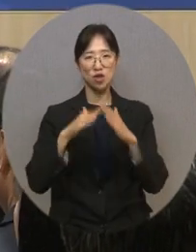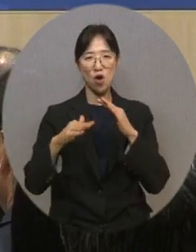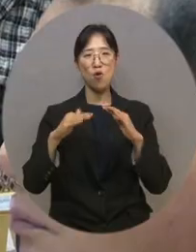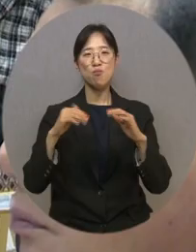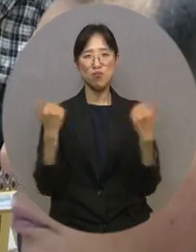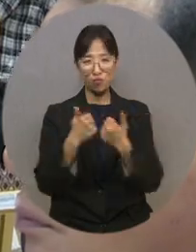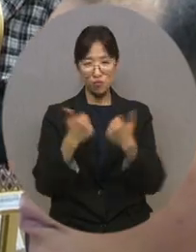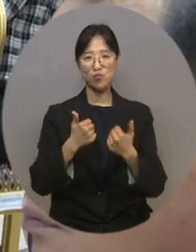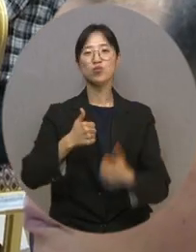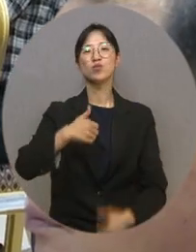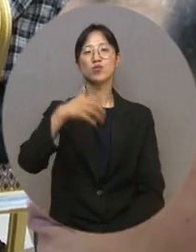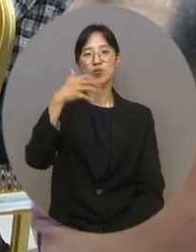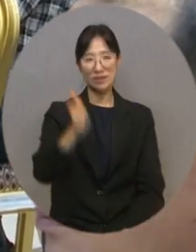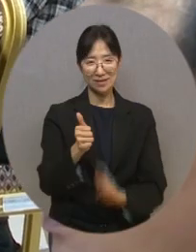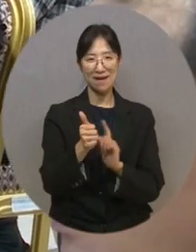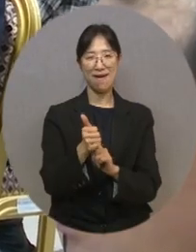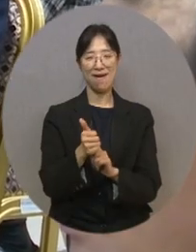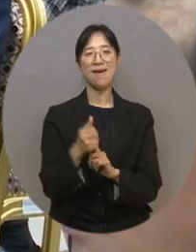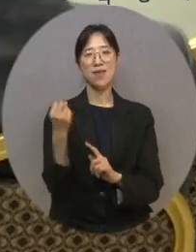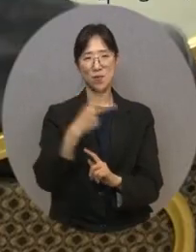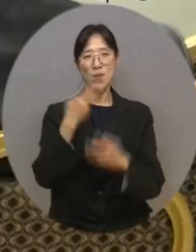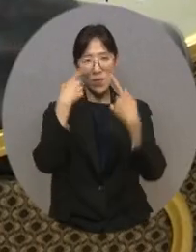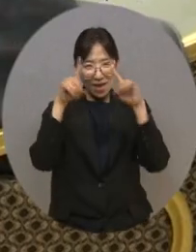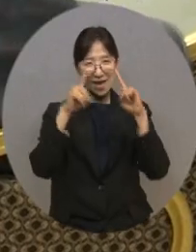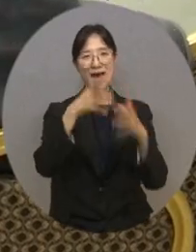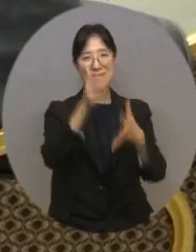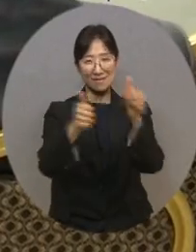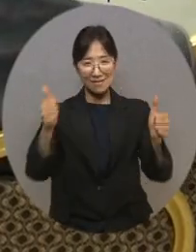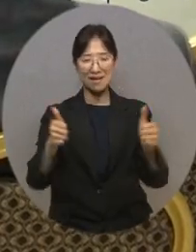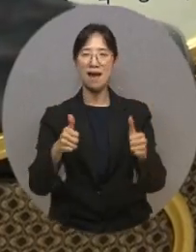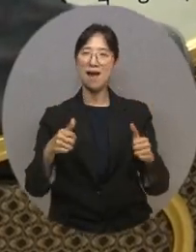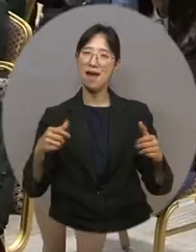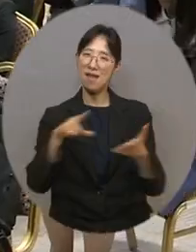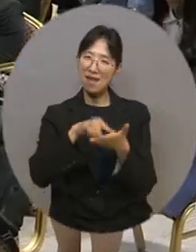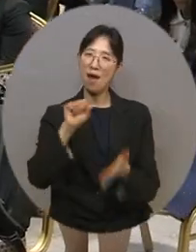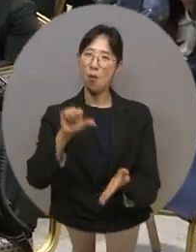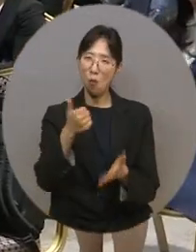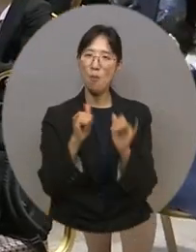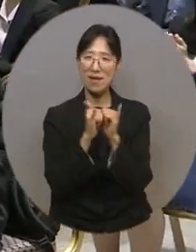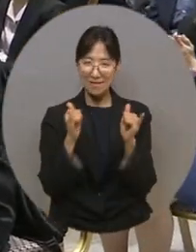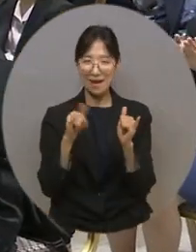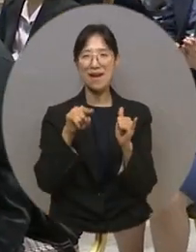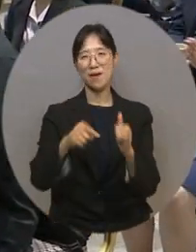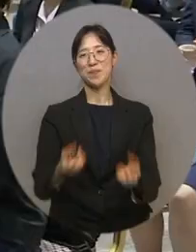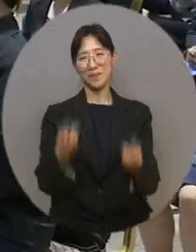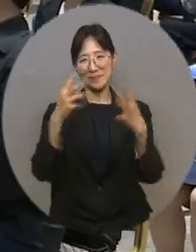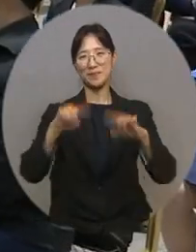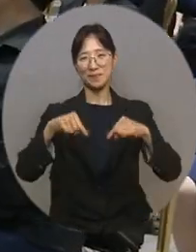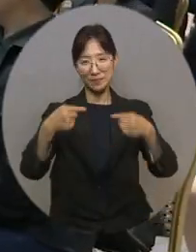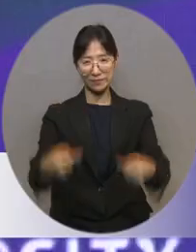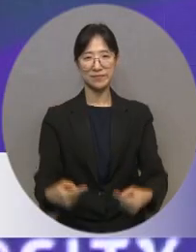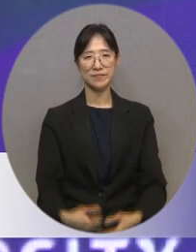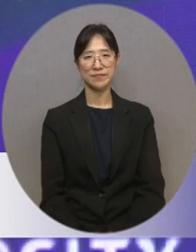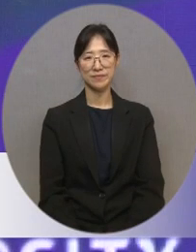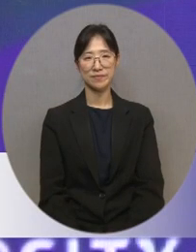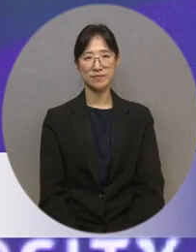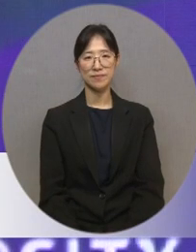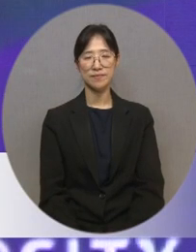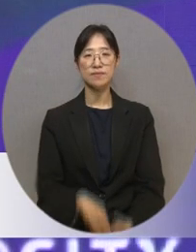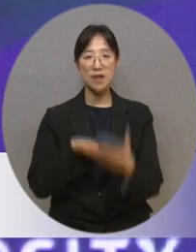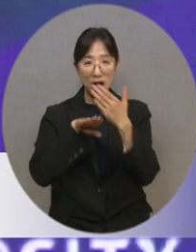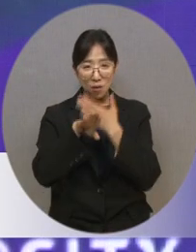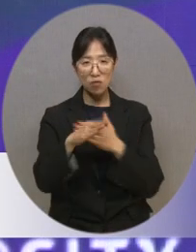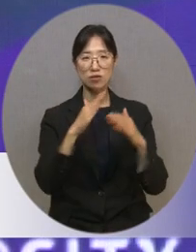의장과 분해 대학 총장단 등 약 500여 명이 글로컬 대학 비전 선포식에 참석했습니다. 앞으로